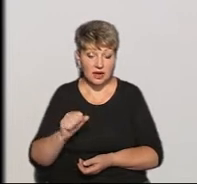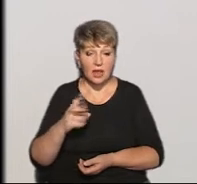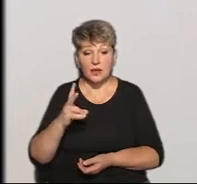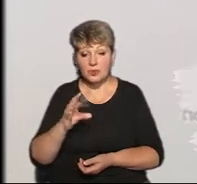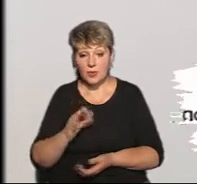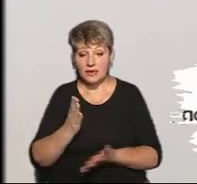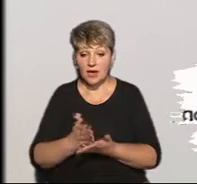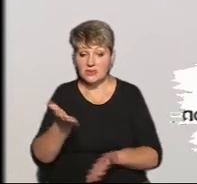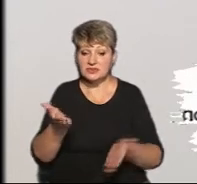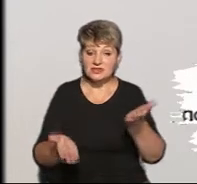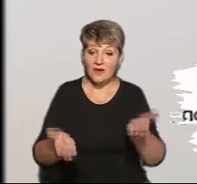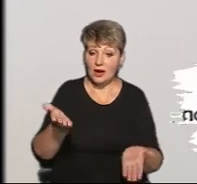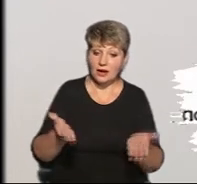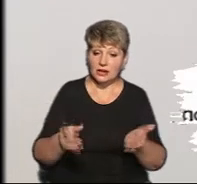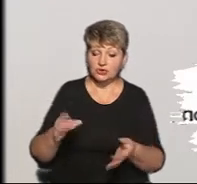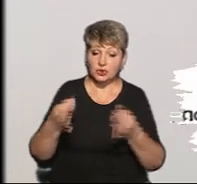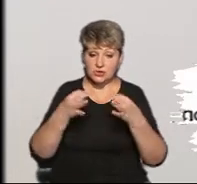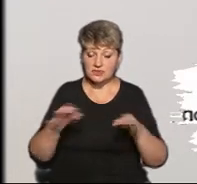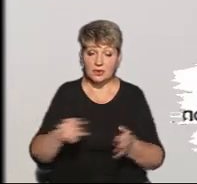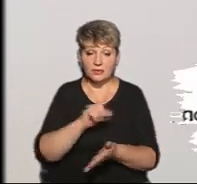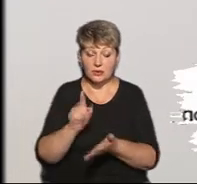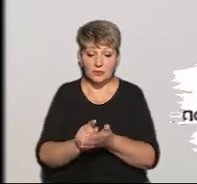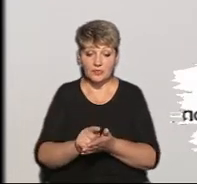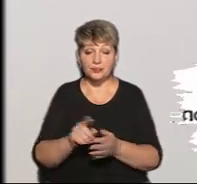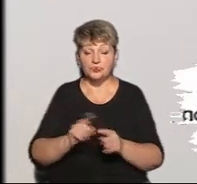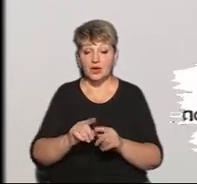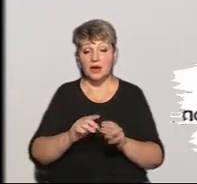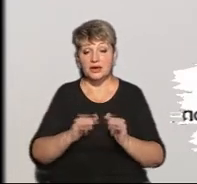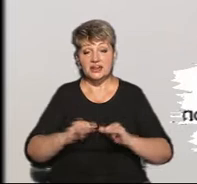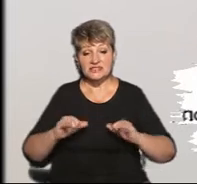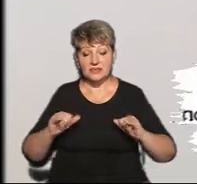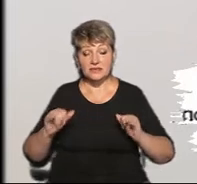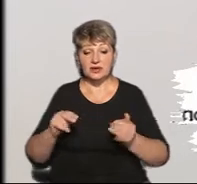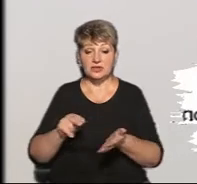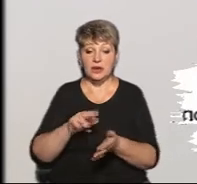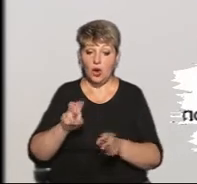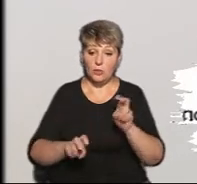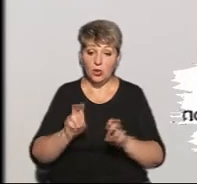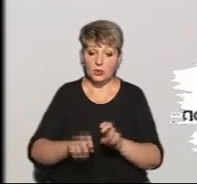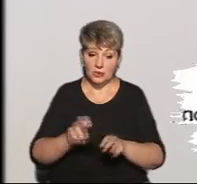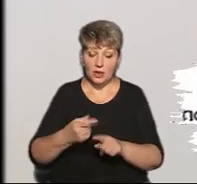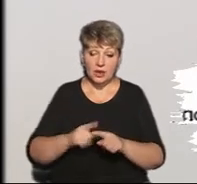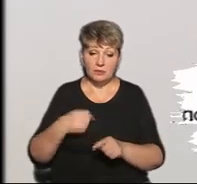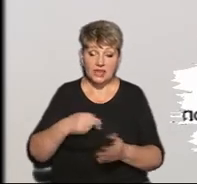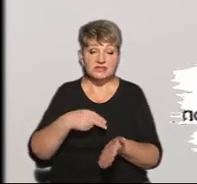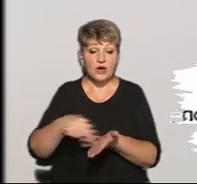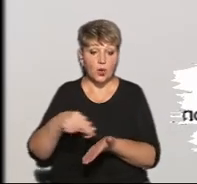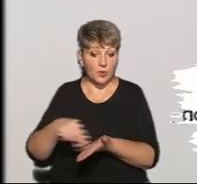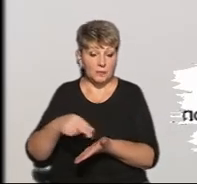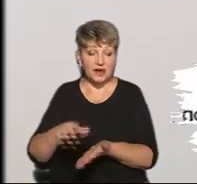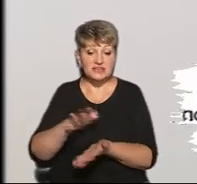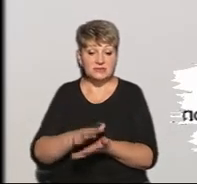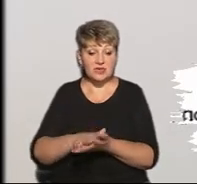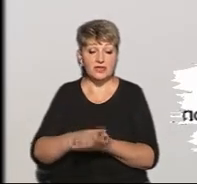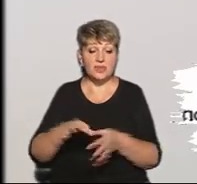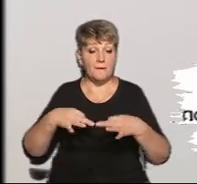цьому, ну, «Свобода» вважає, що потрібно розвивати комунальне підприємство «Черкаська служба чистоти». І ми це робимо. Ми закупили